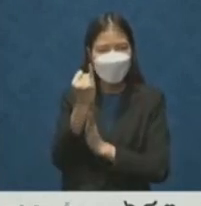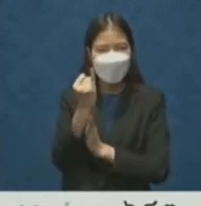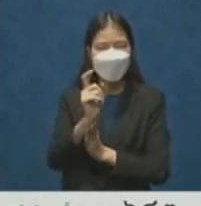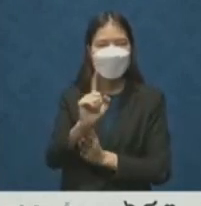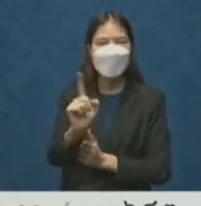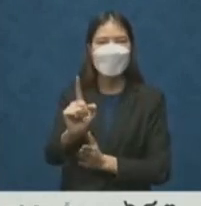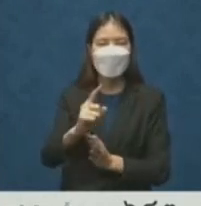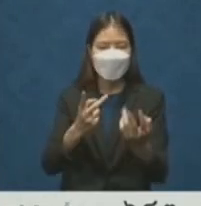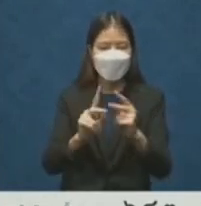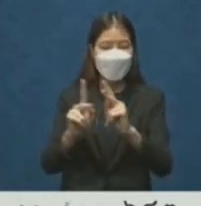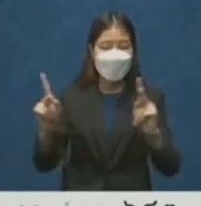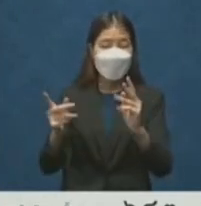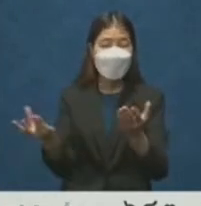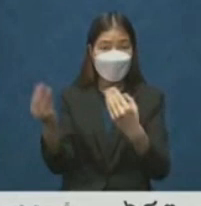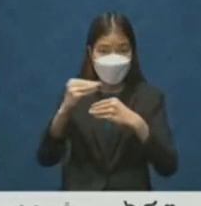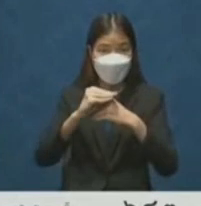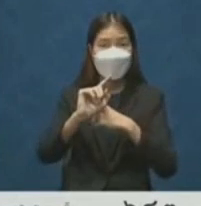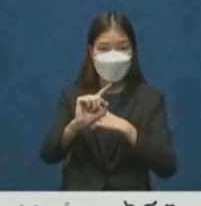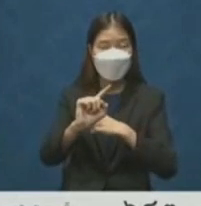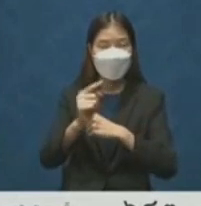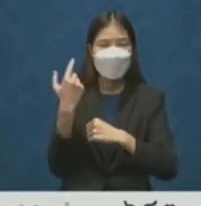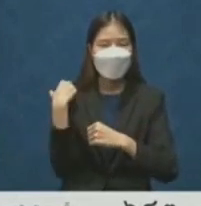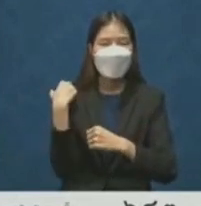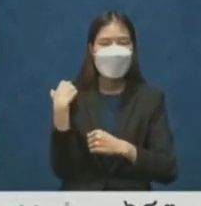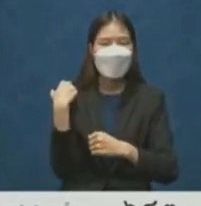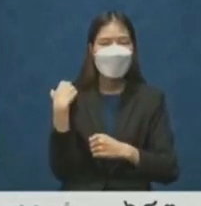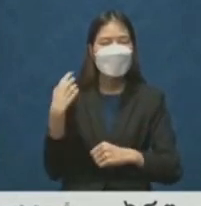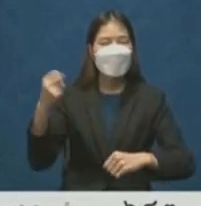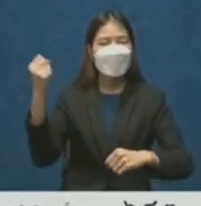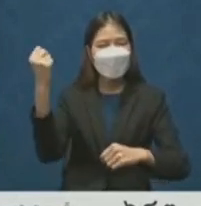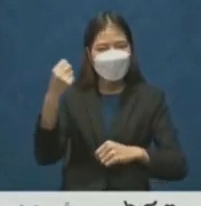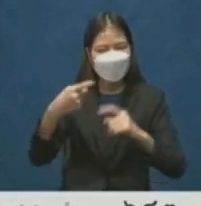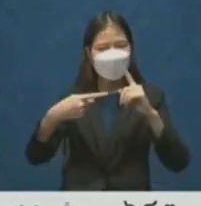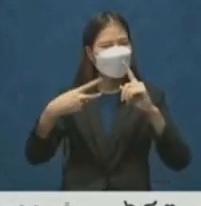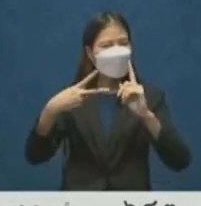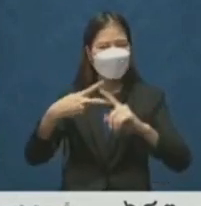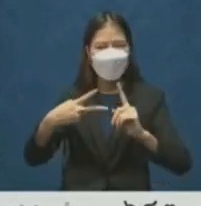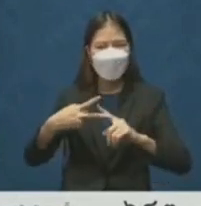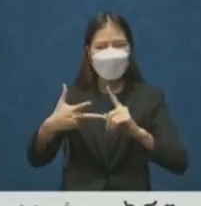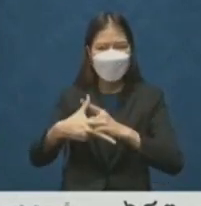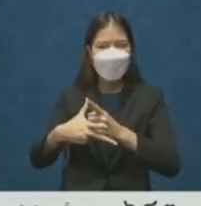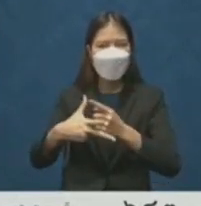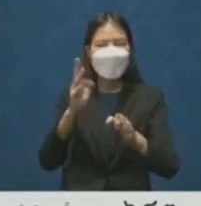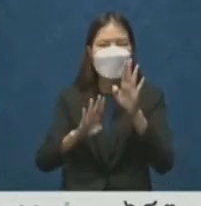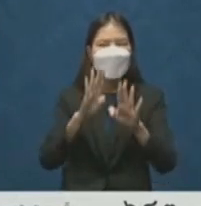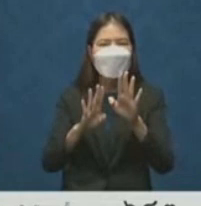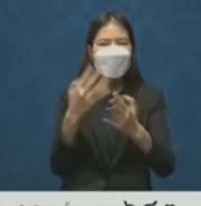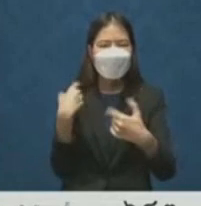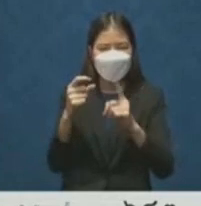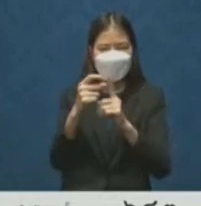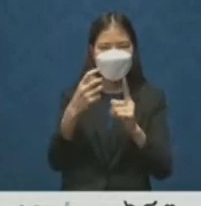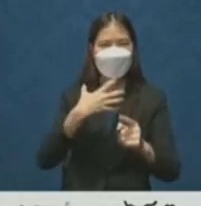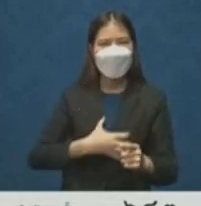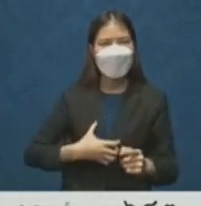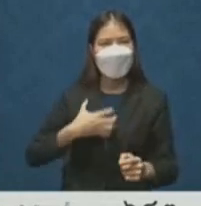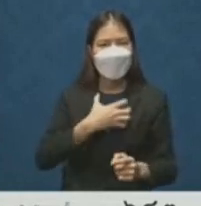ต้องของสิ่งที่กรรมธิการได้เพิ่มมา 2-3 ประเด็นในประเด็นแรกเนี่ยในมาตราที่2เนี่ย